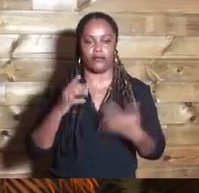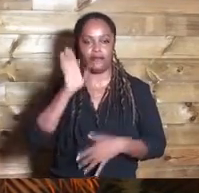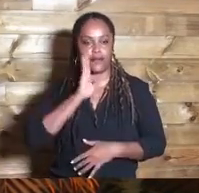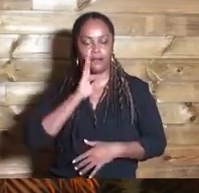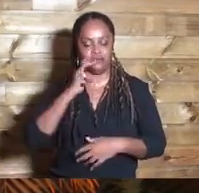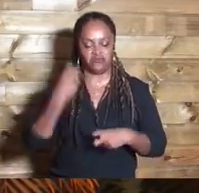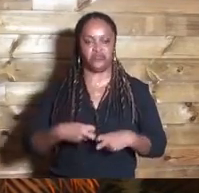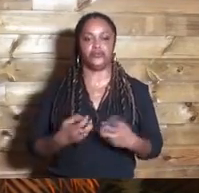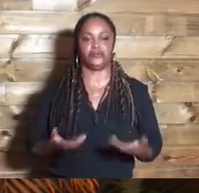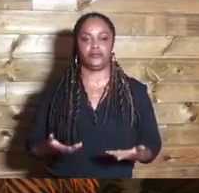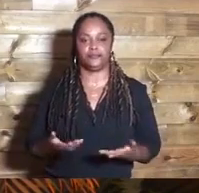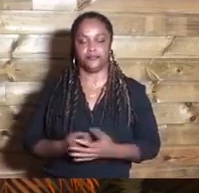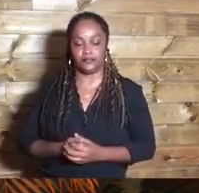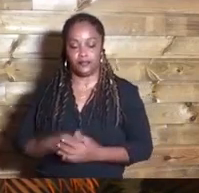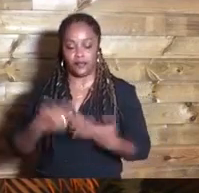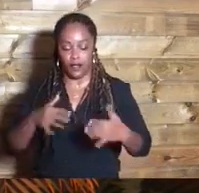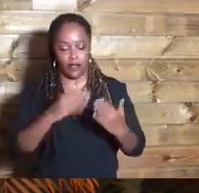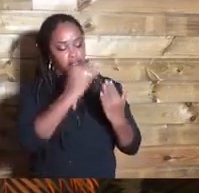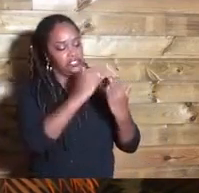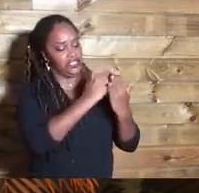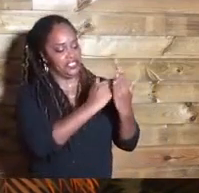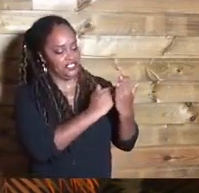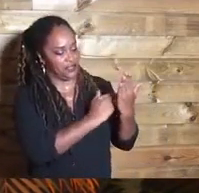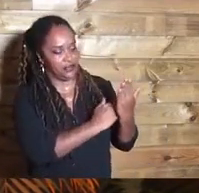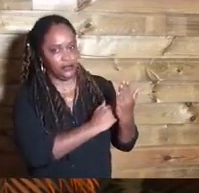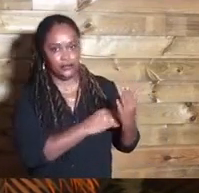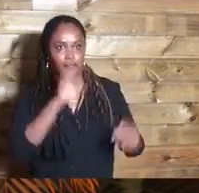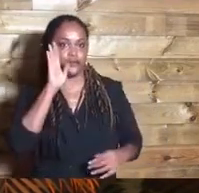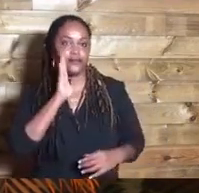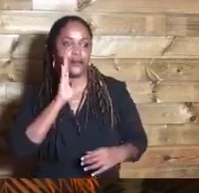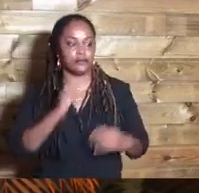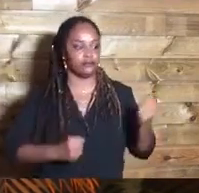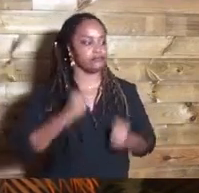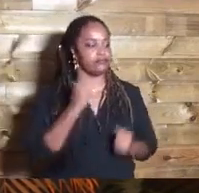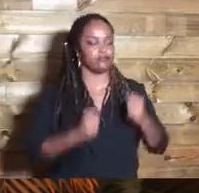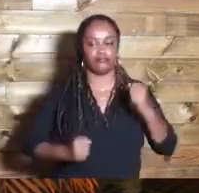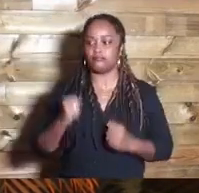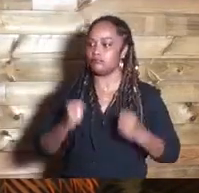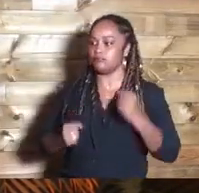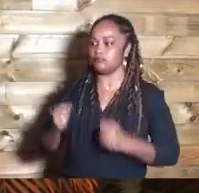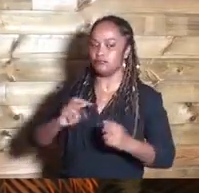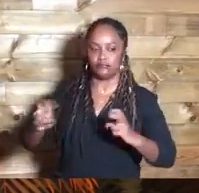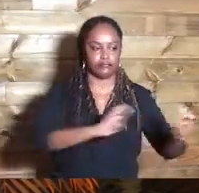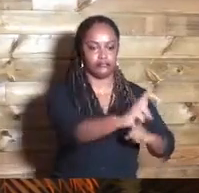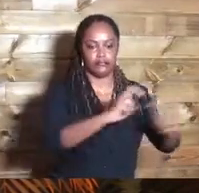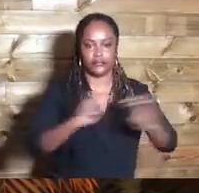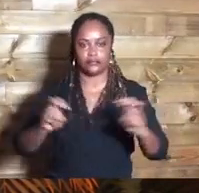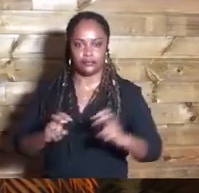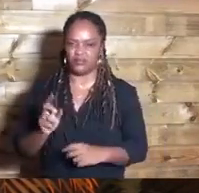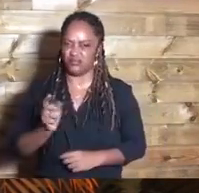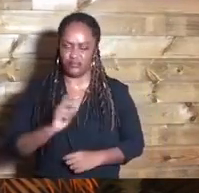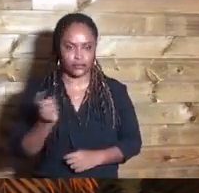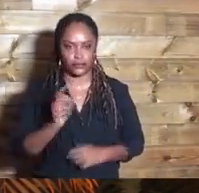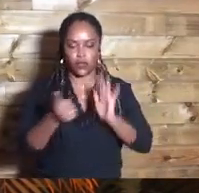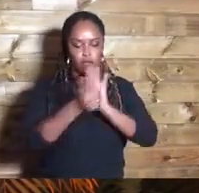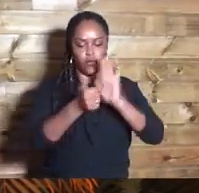présentation de liste il n'y a pas longtemps, et c'était des femmes qui étaient en train de courir, donner des lingettes, passer des parafeurs. C'est pas que ça,